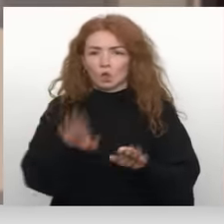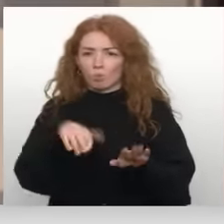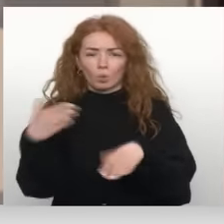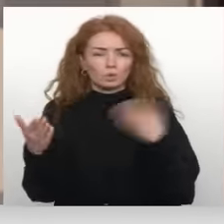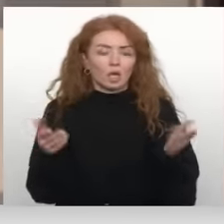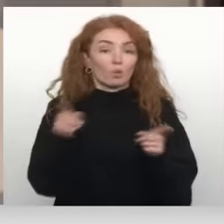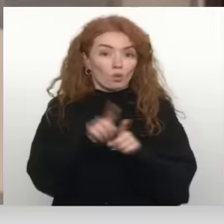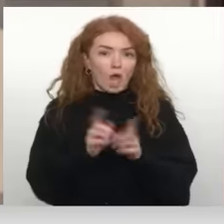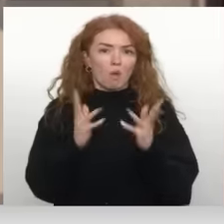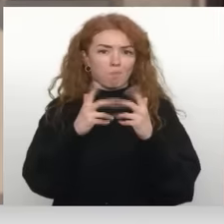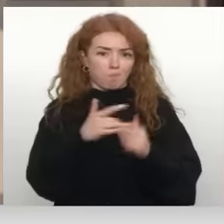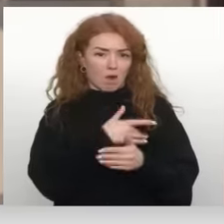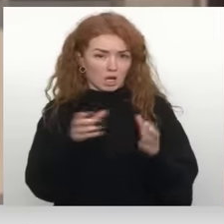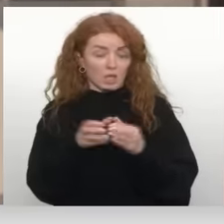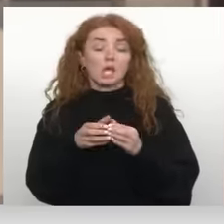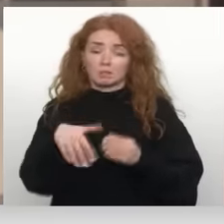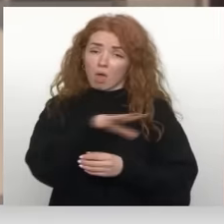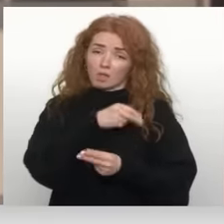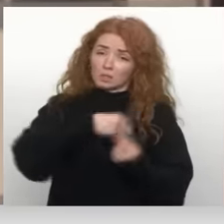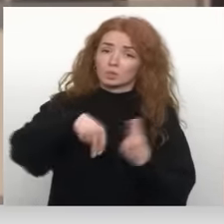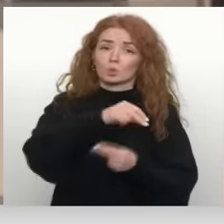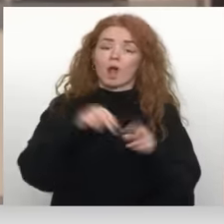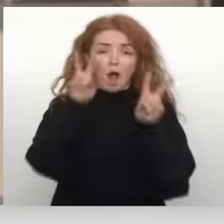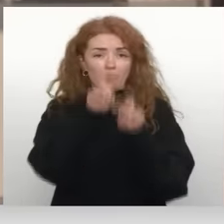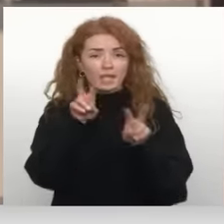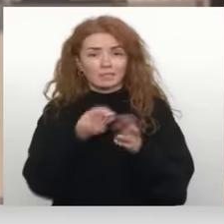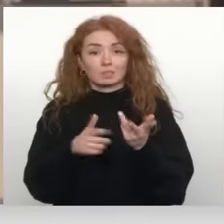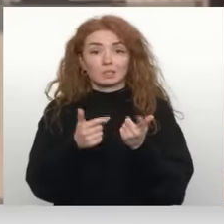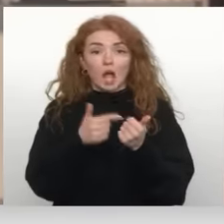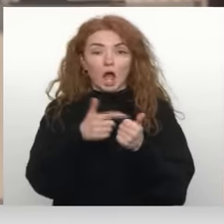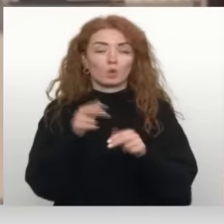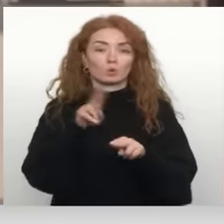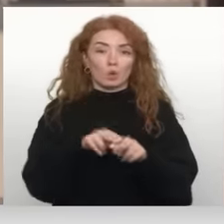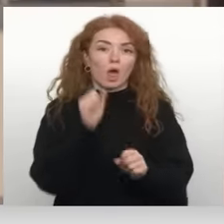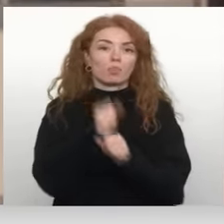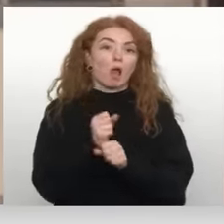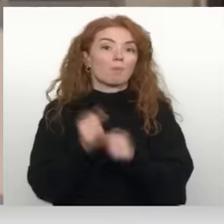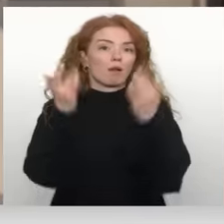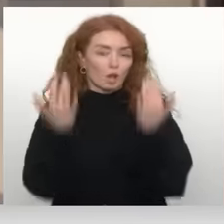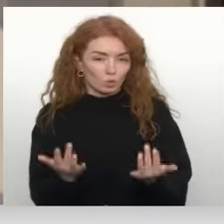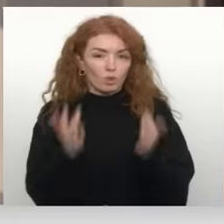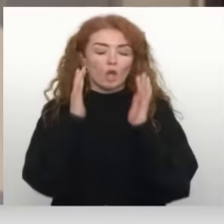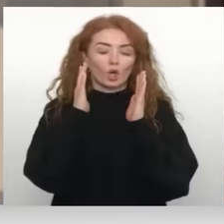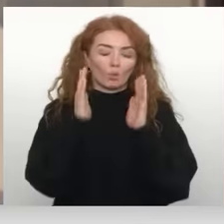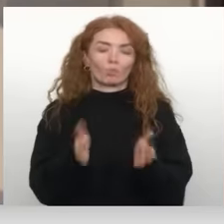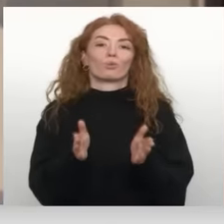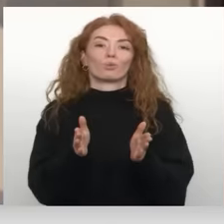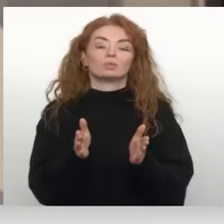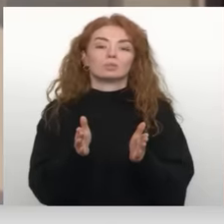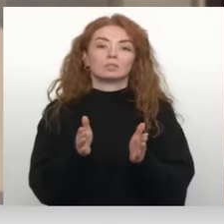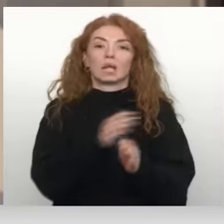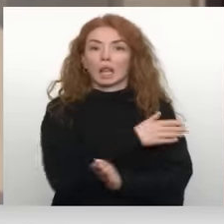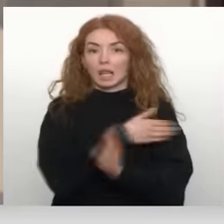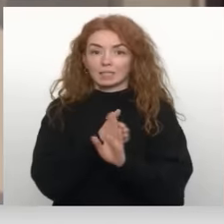gan politiskie spēki. Mēs diskutēsim, analizēsim skaitļus un darba rezultāts būs visticamāk